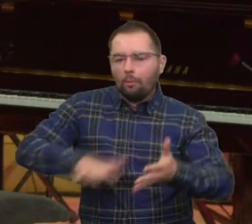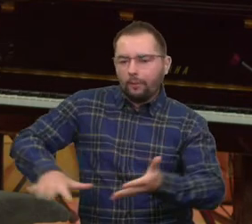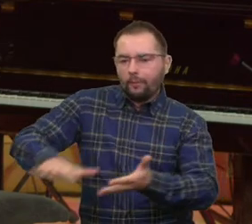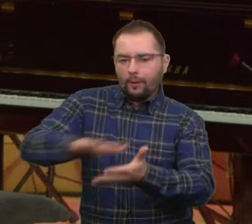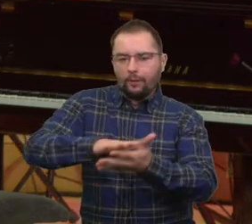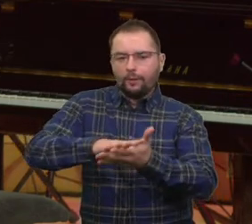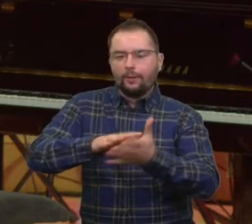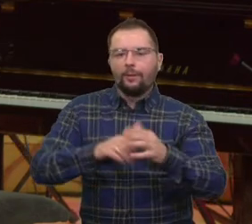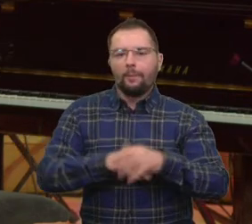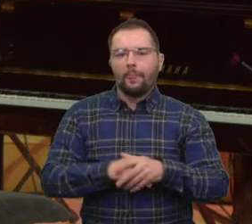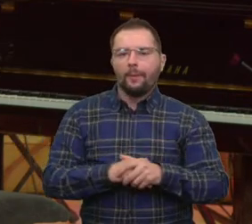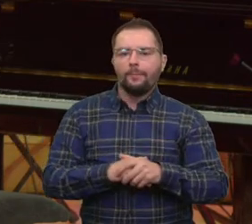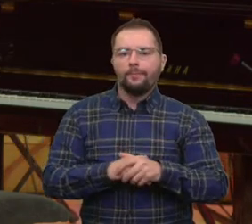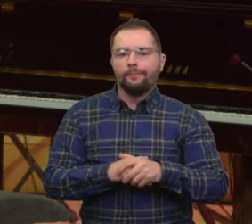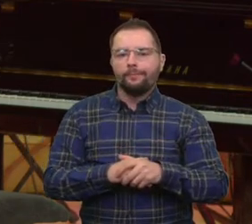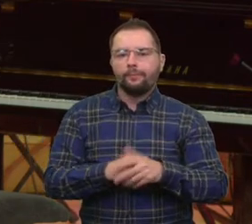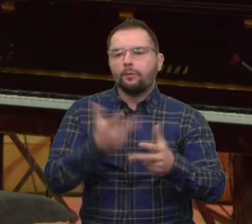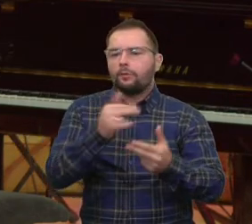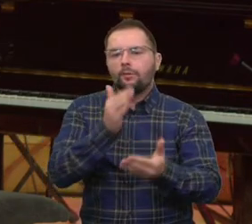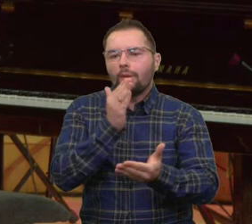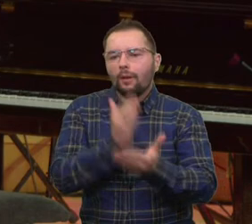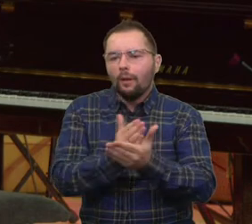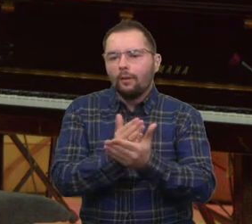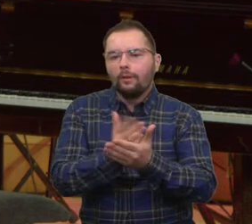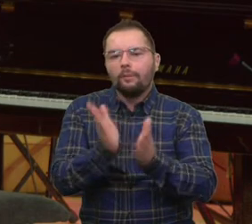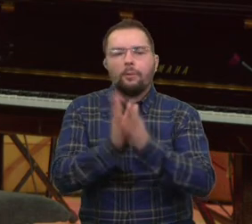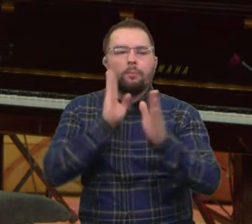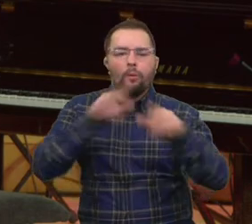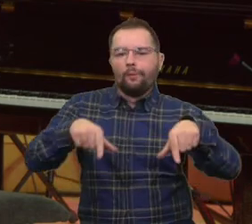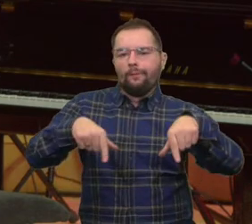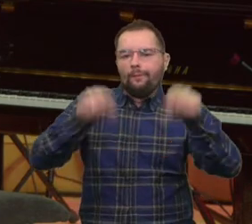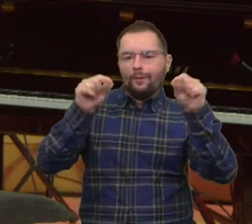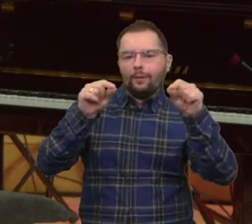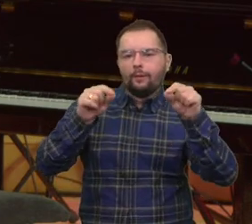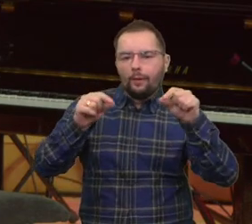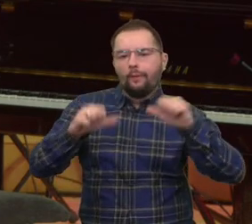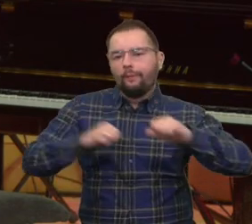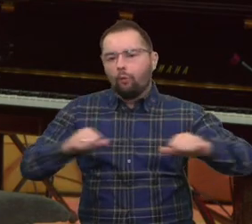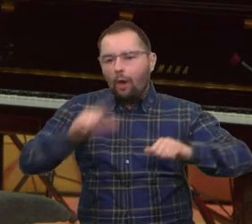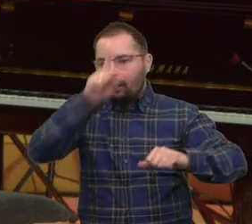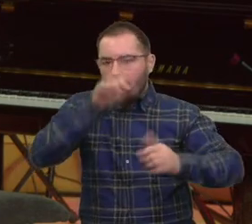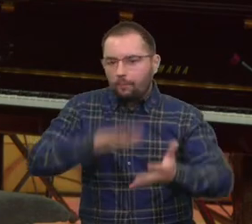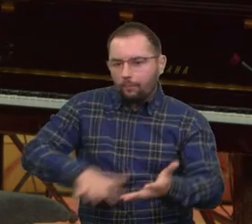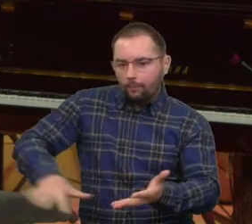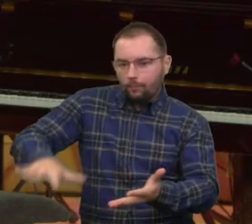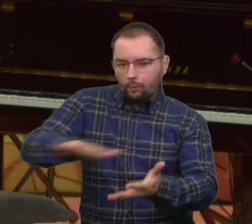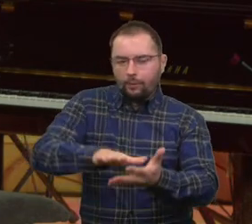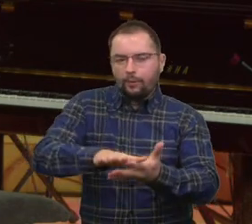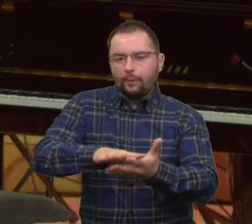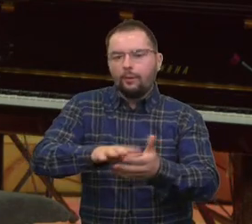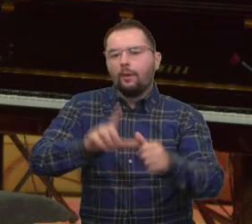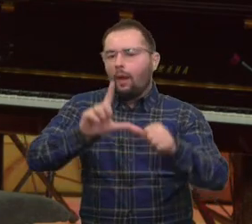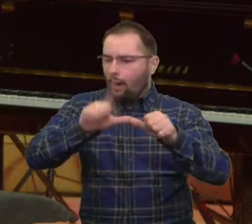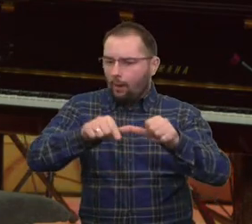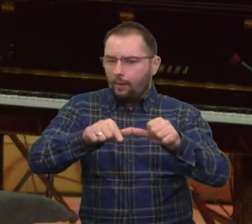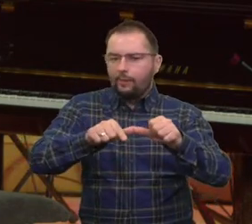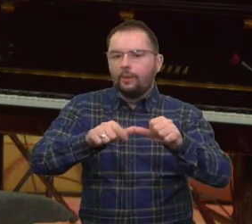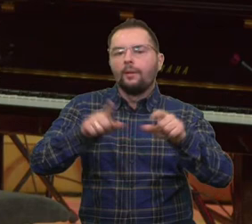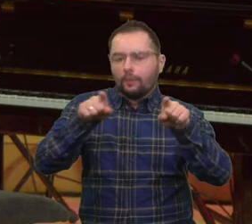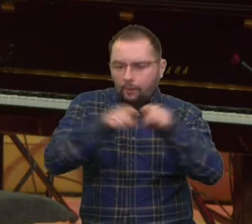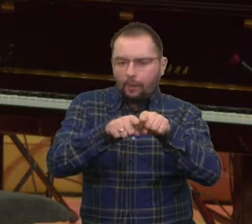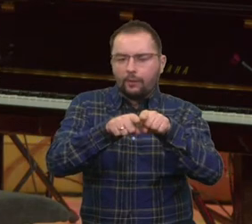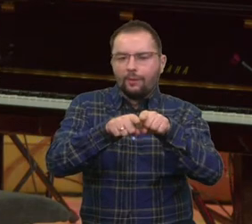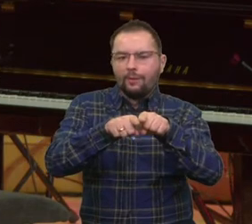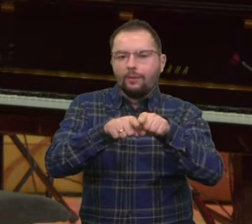obywatelskość. Nie tylko możliwość wyboru władz publicznych, ale również